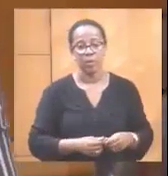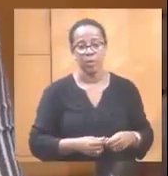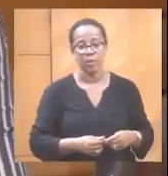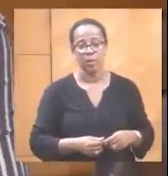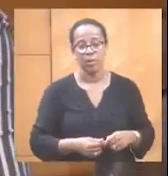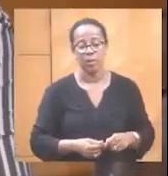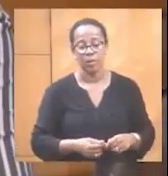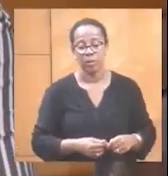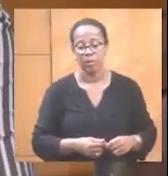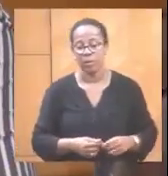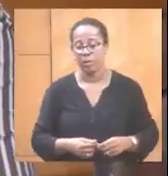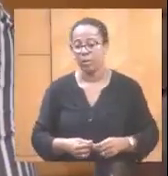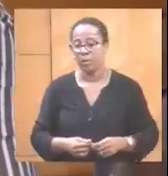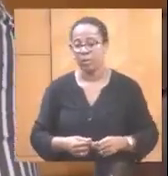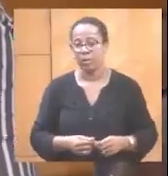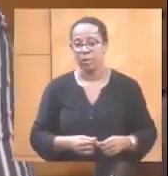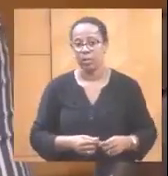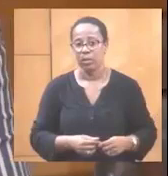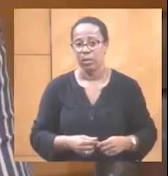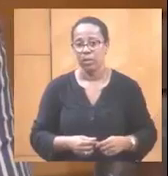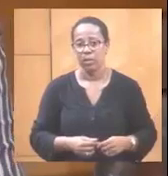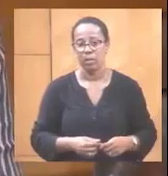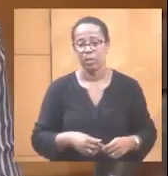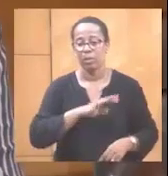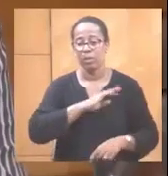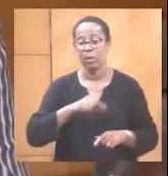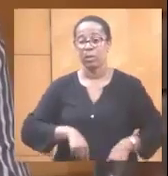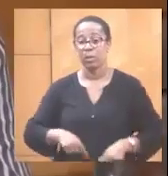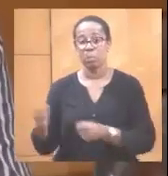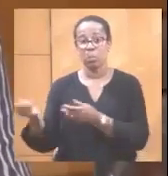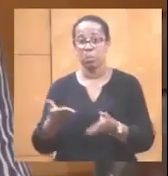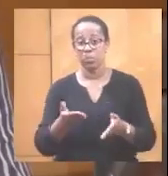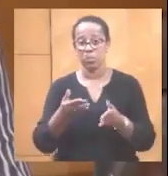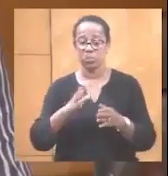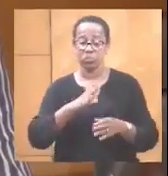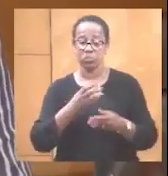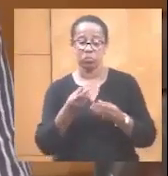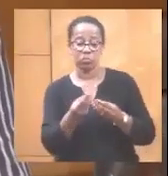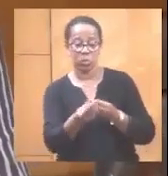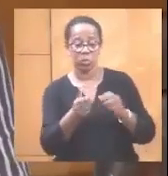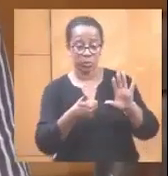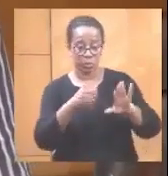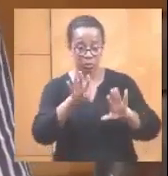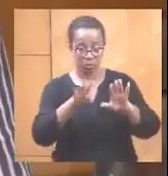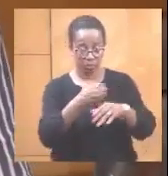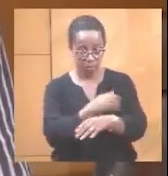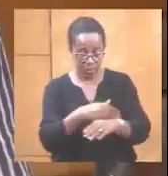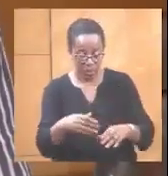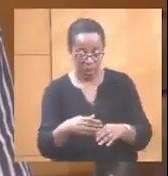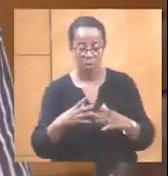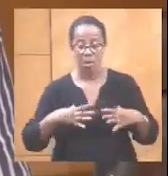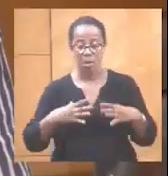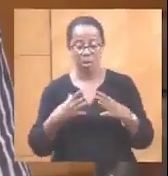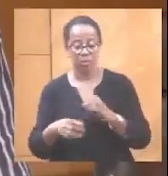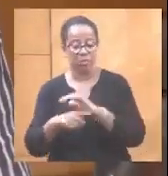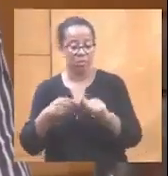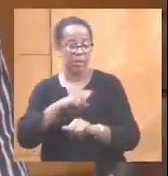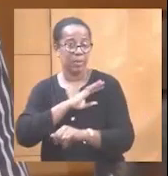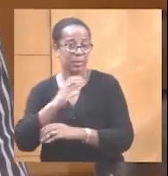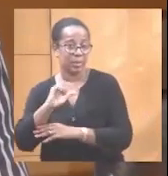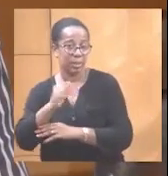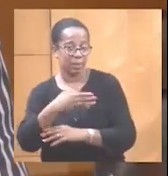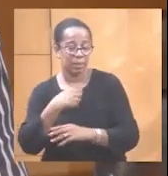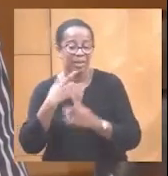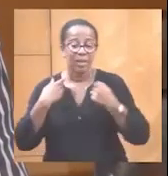Parce que pendant que l'État nous propose d'avoir 69 millions, l'engagement qui a été pris par la collectivité, c'est de dépenser